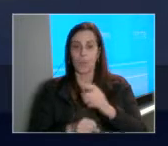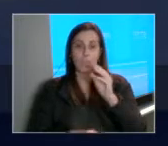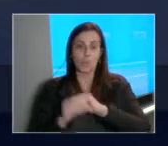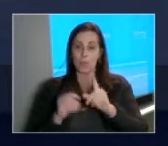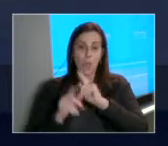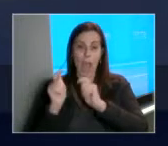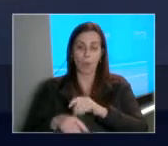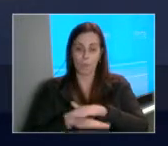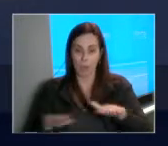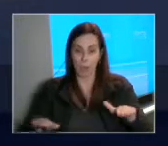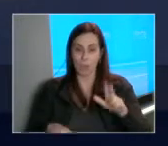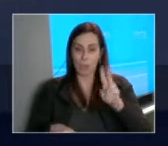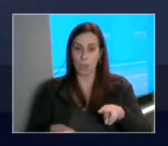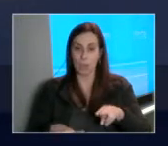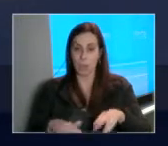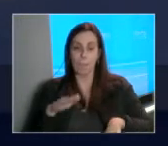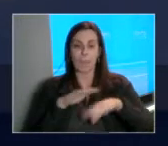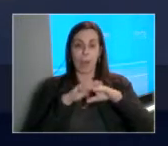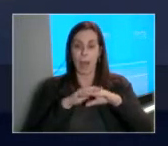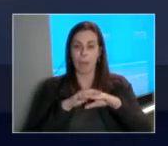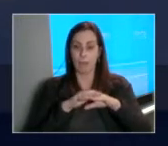לא חקלאי בקרקעות. הרי יש איזו מגבלה